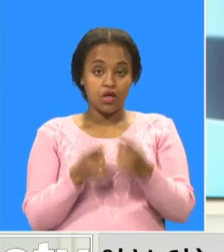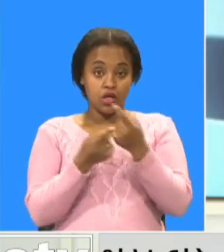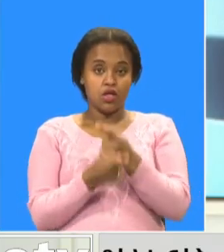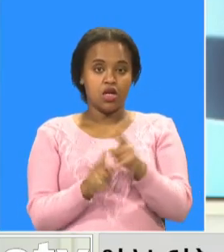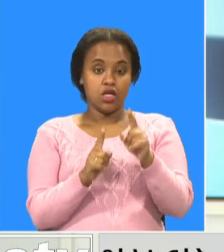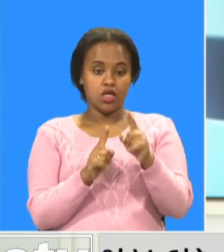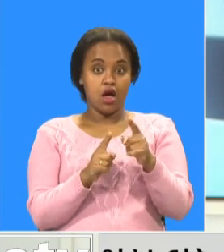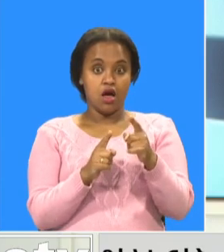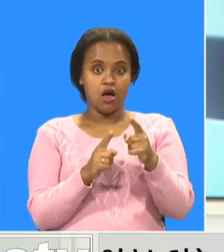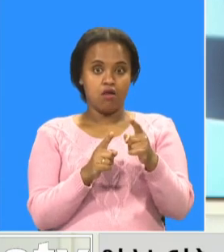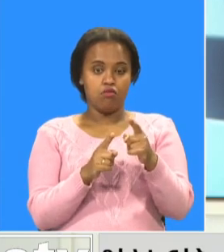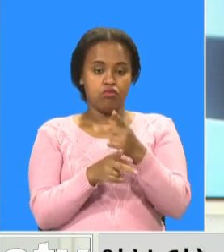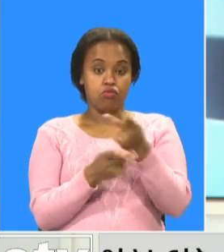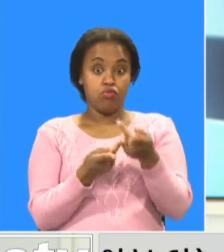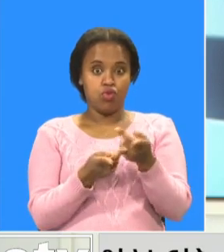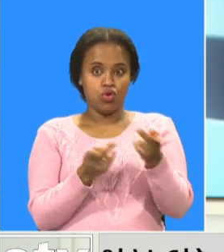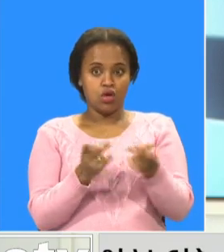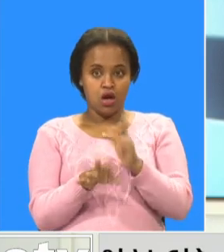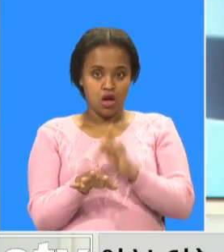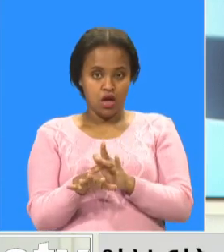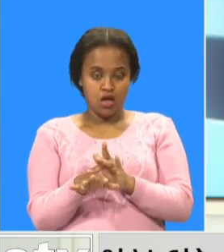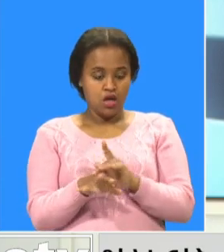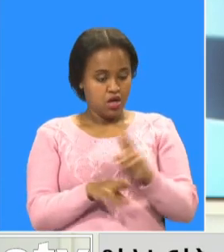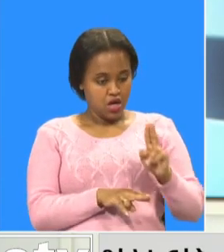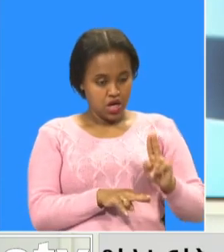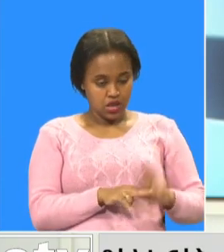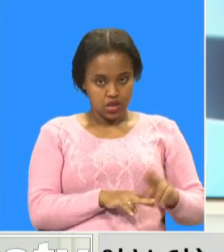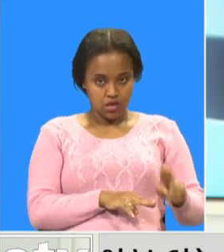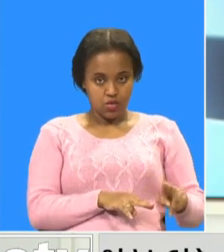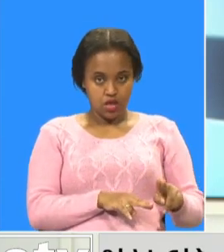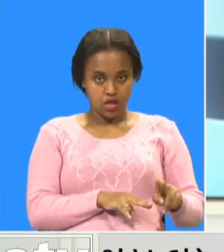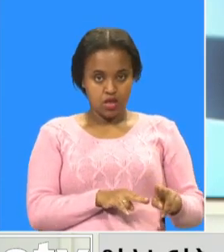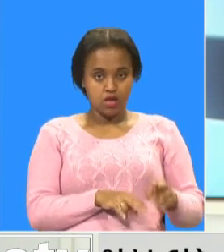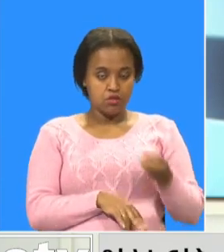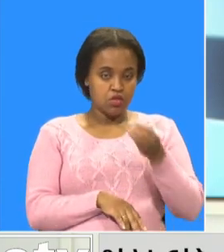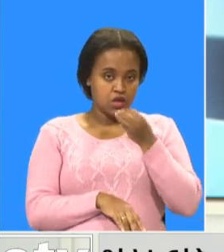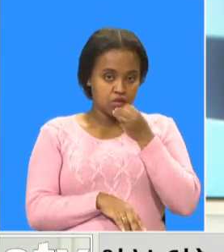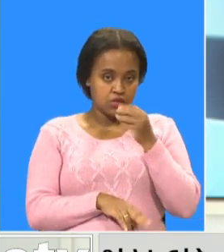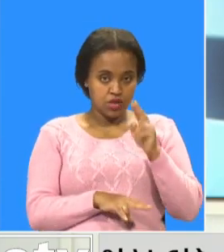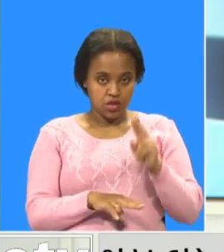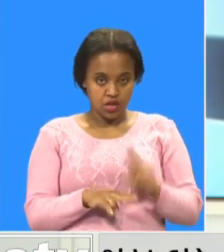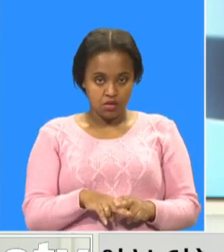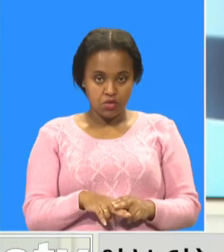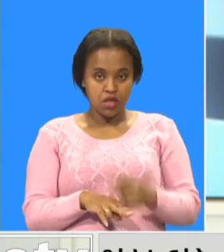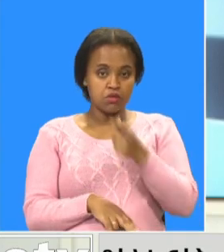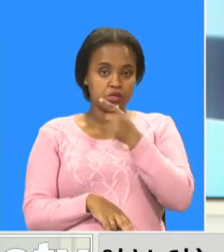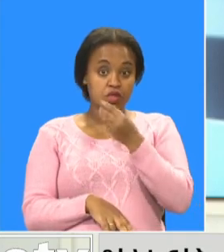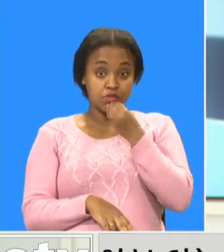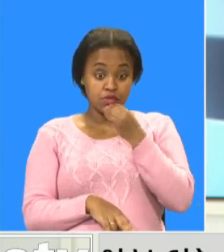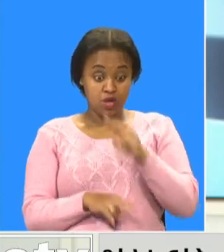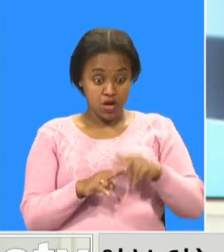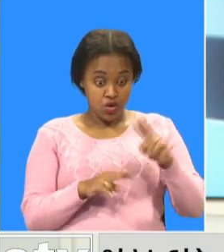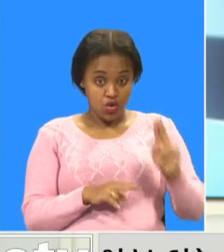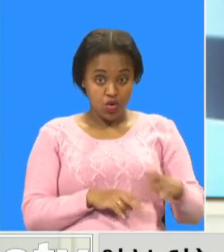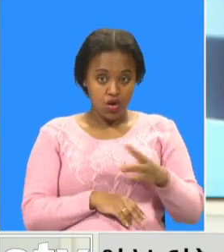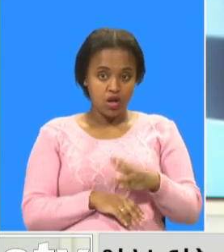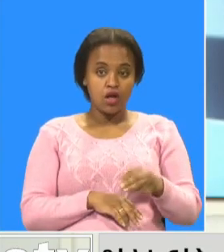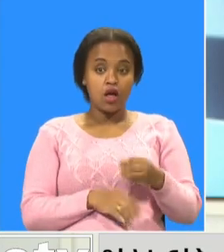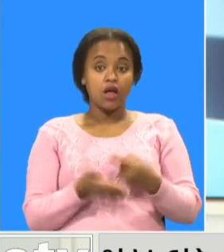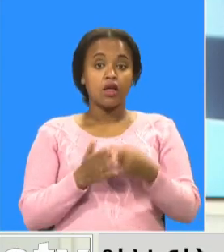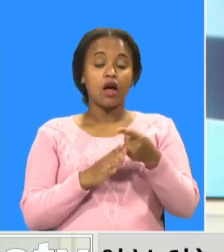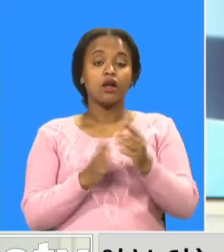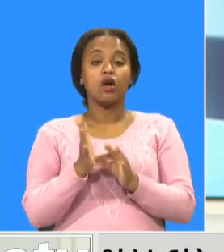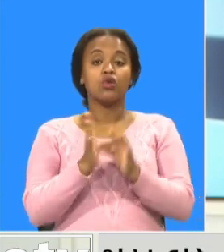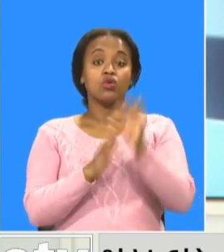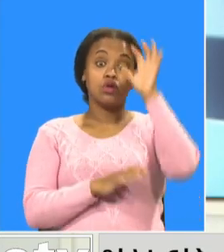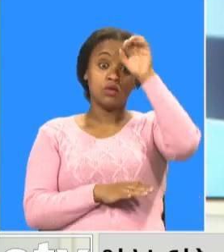ነፃው ኤሪያ ላይ ስንሆን አውልቀን በጥንቃቄ አስቀምጠን ቆይተን ያው ምግብም ስንበላ ምሳም ስንበላ እናወልቀዋለን አይደለም። ያን